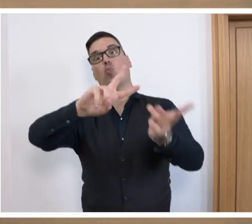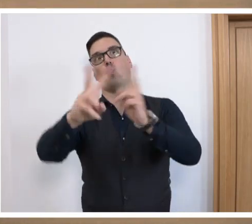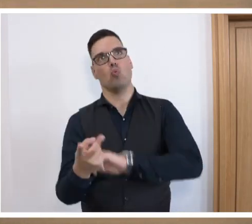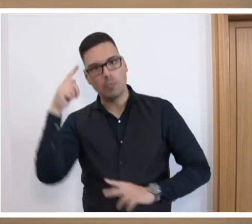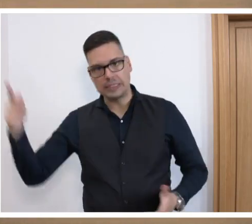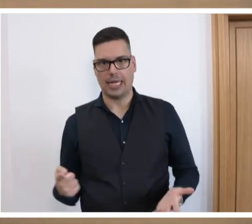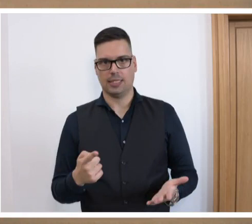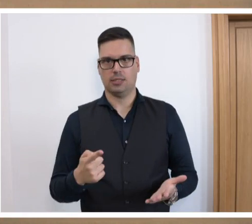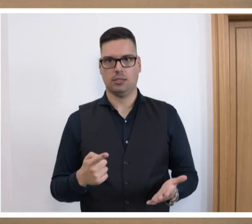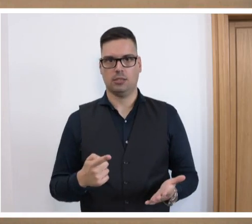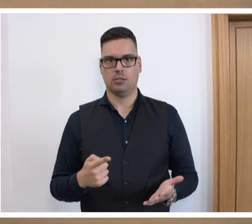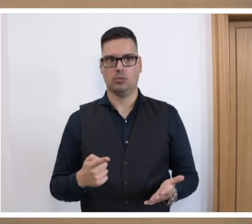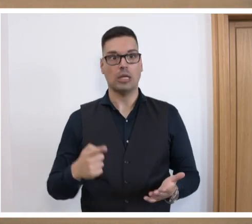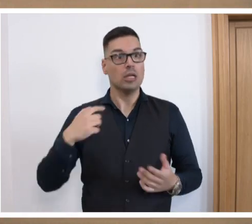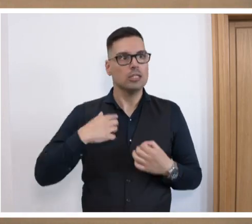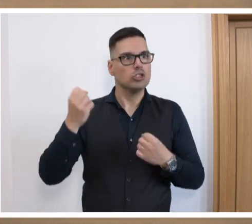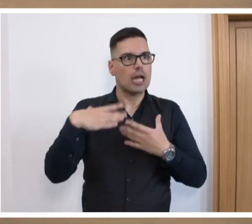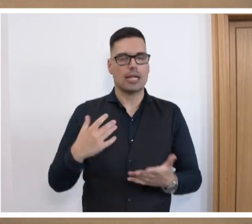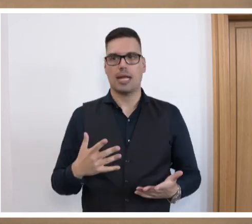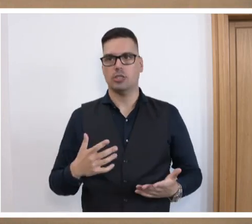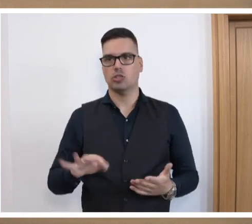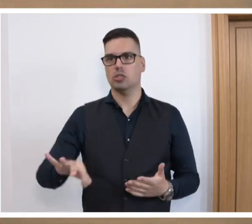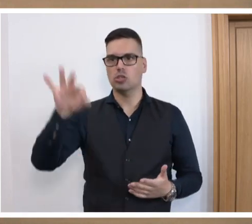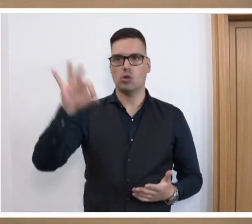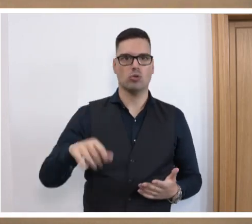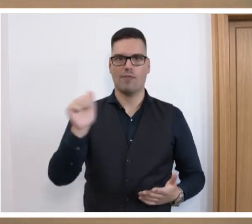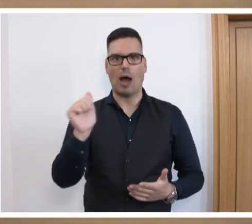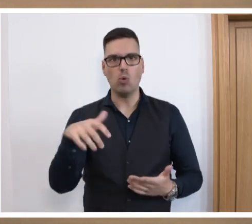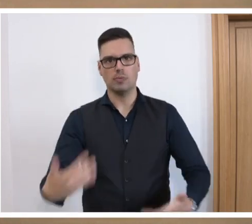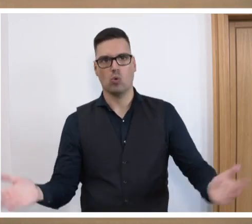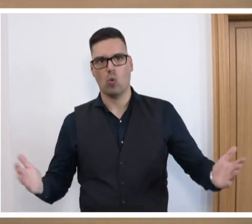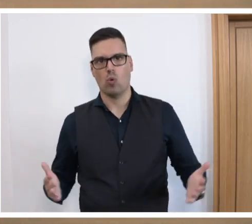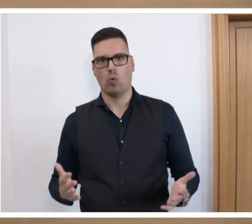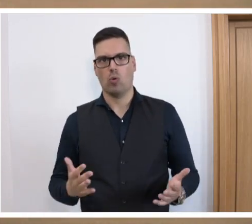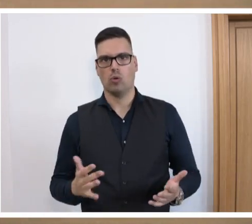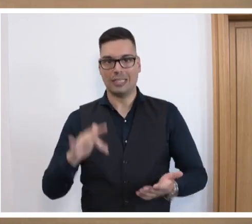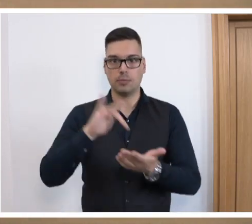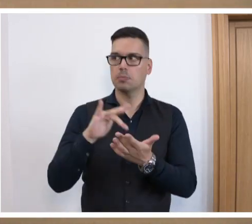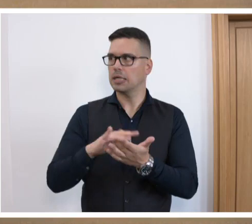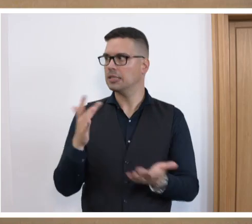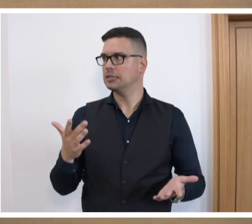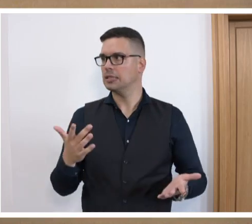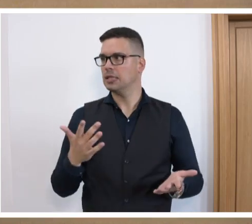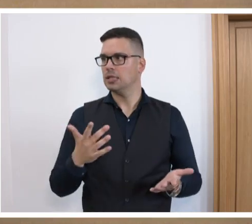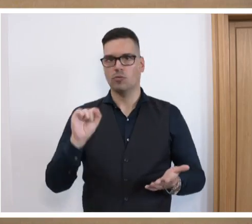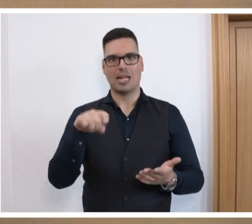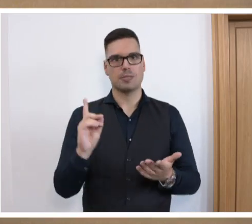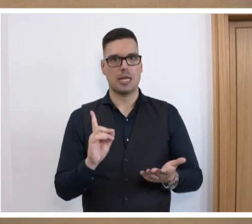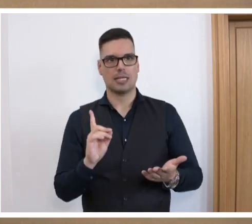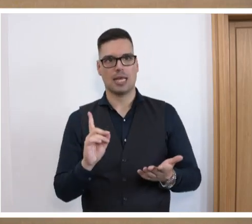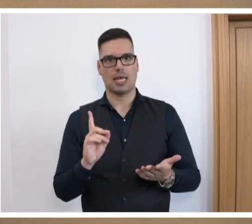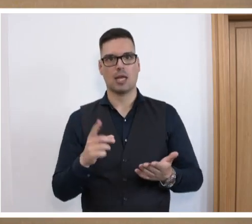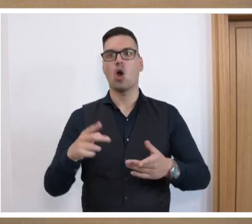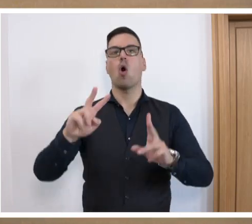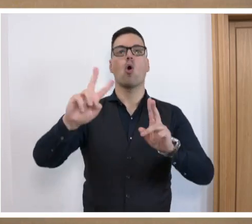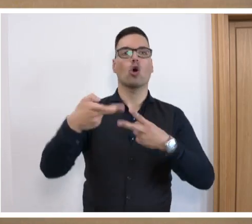Sonderrolle ist für alle unerklärlich. Ich habe die Lösung, warum das so kam. Das ist im Prinzip das Rückspiel der SPD, das Rückspiel